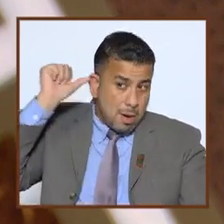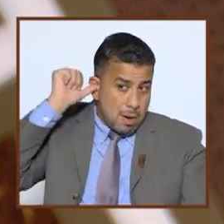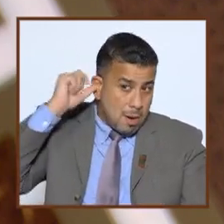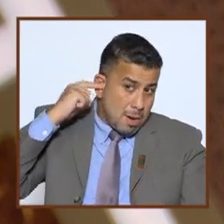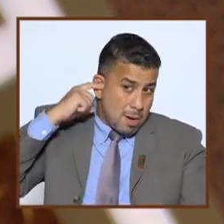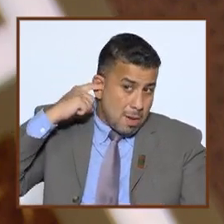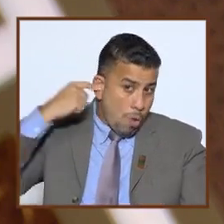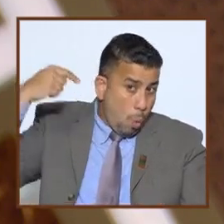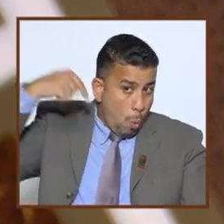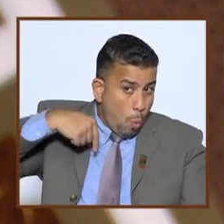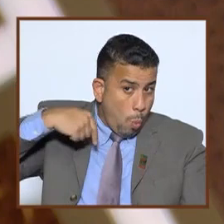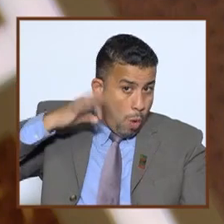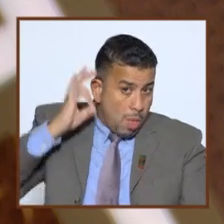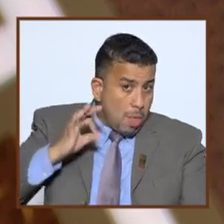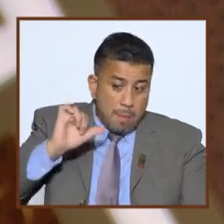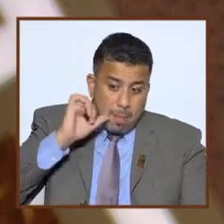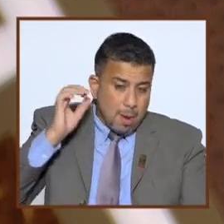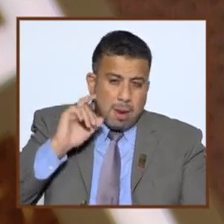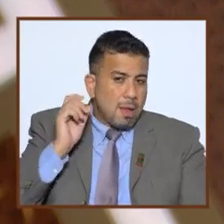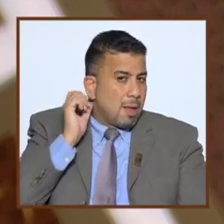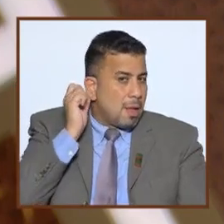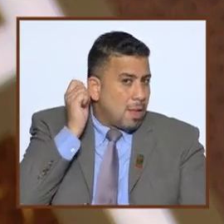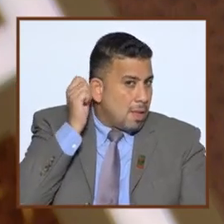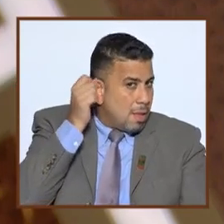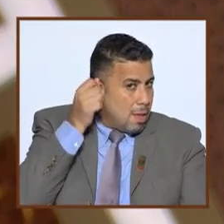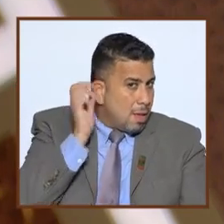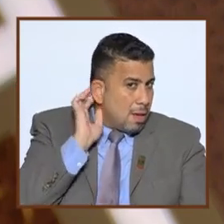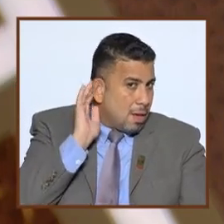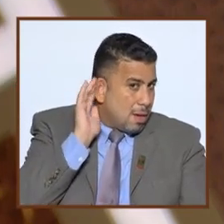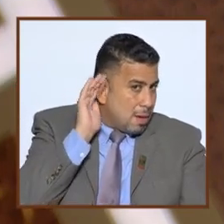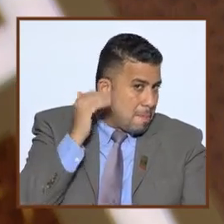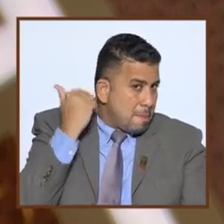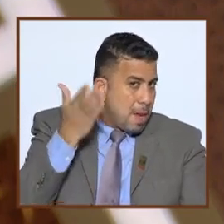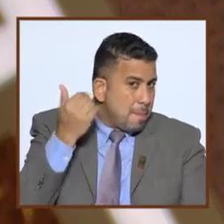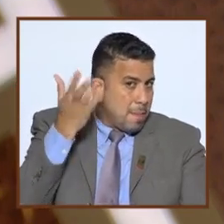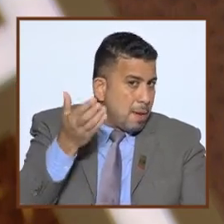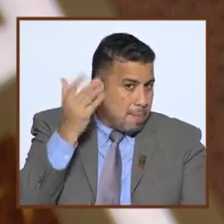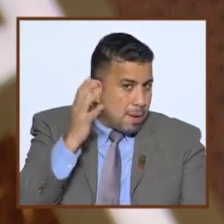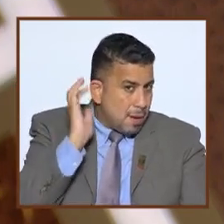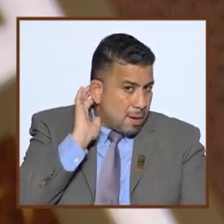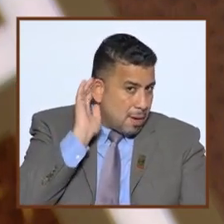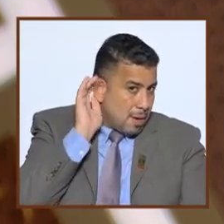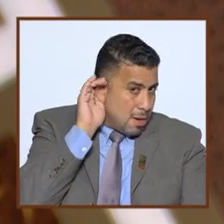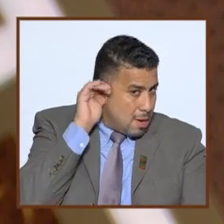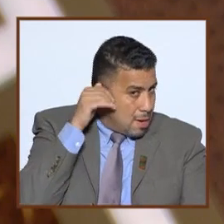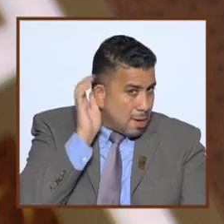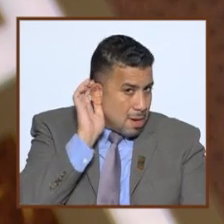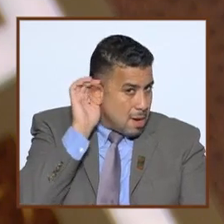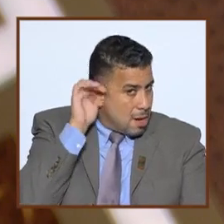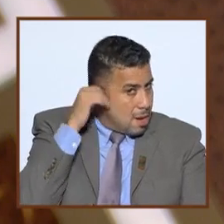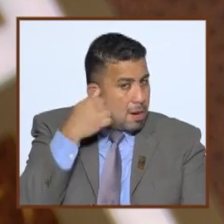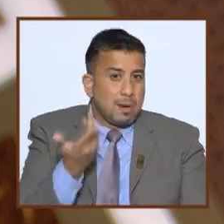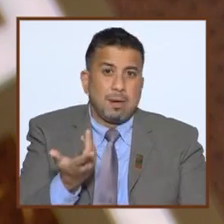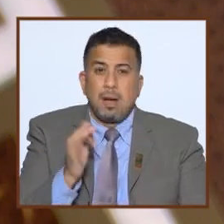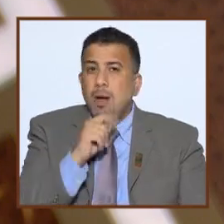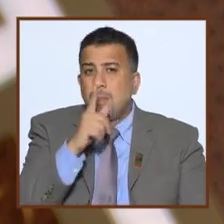ما يلزم انما المقصود ظاهر الاذن ظاهر الاذن الاصل تشاور الطبيب